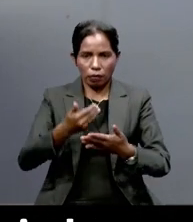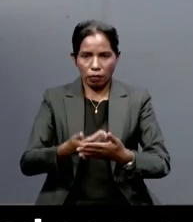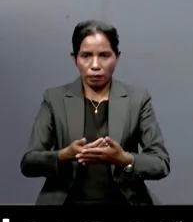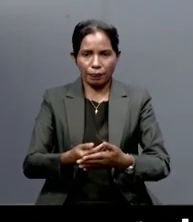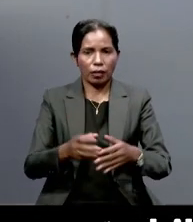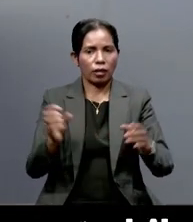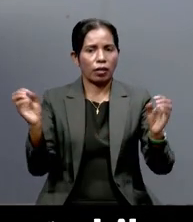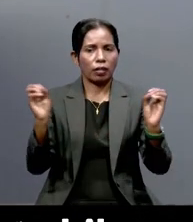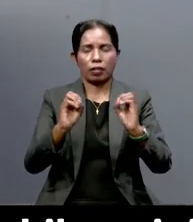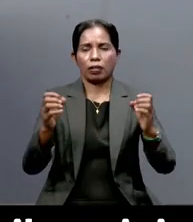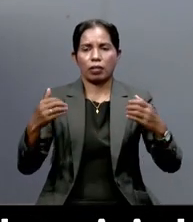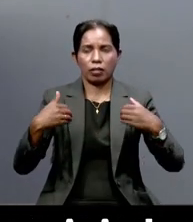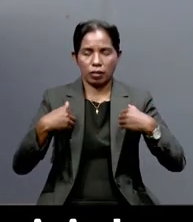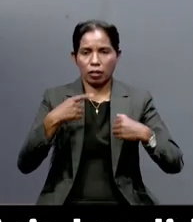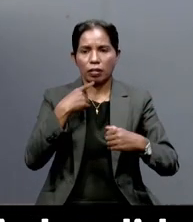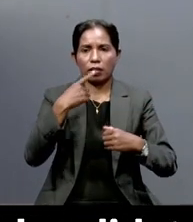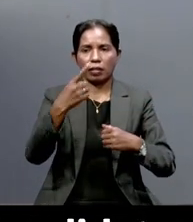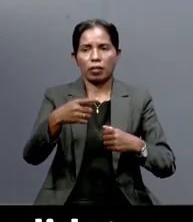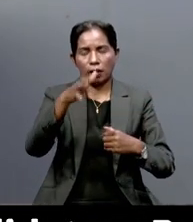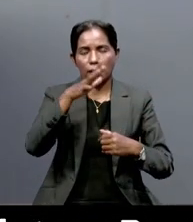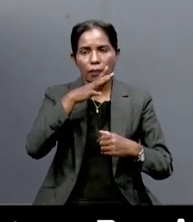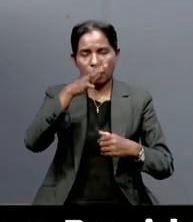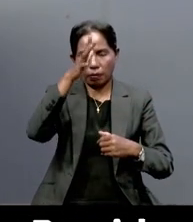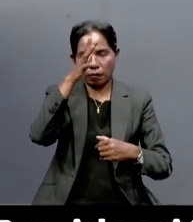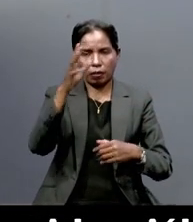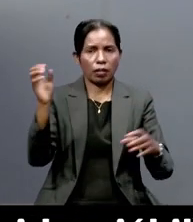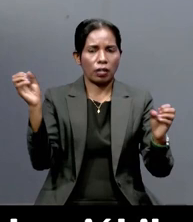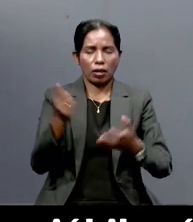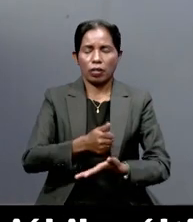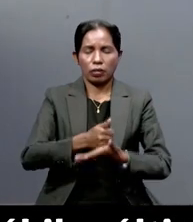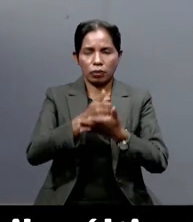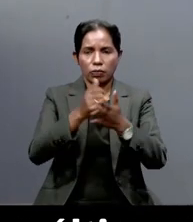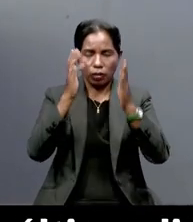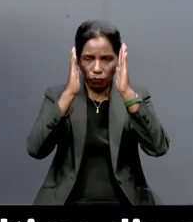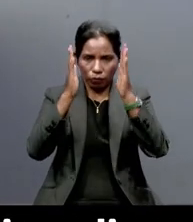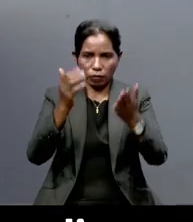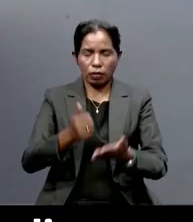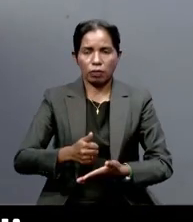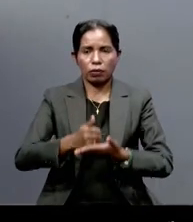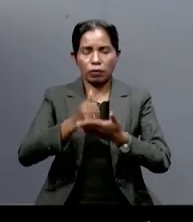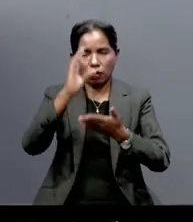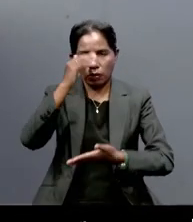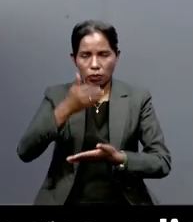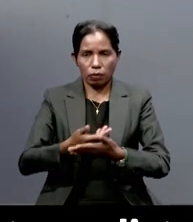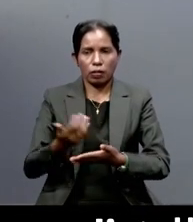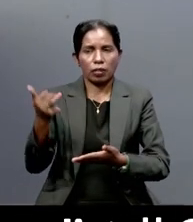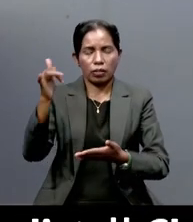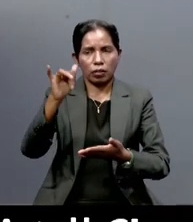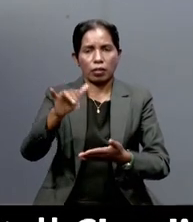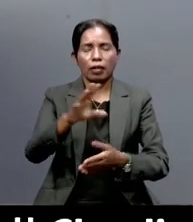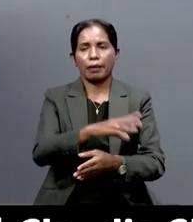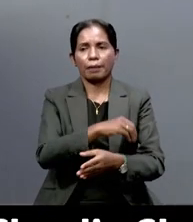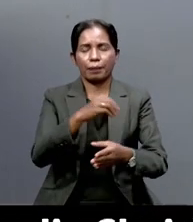iha atu diang katak inan-aman ladung la tau atensaun dia, masimo ba uang